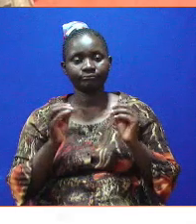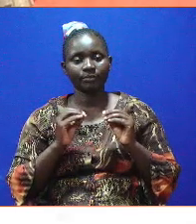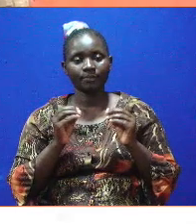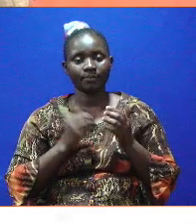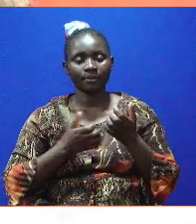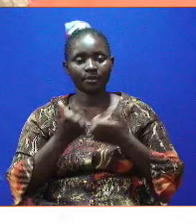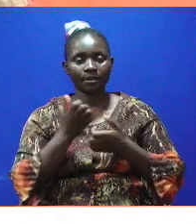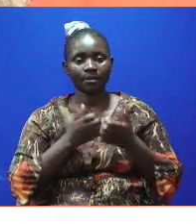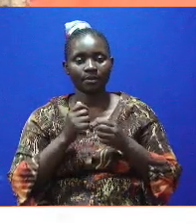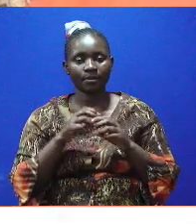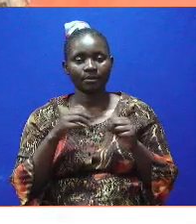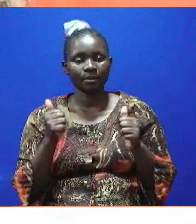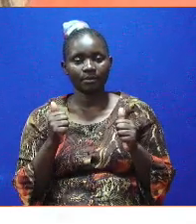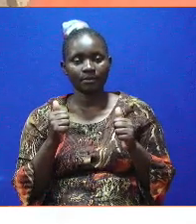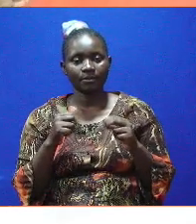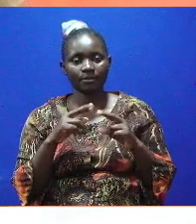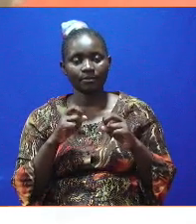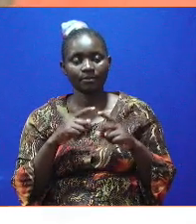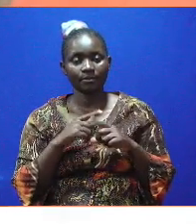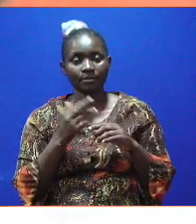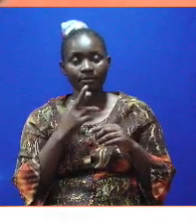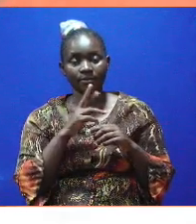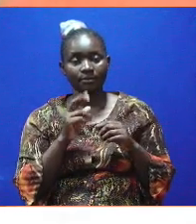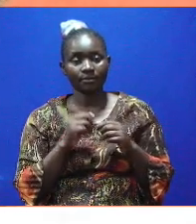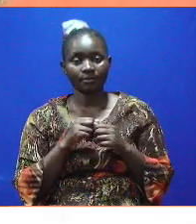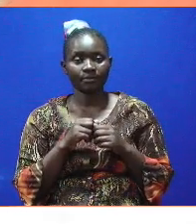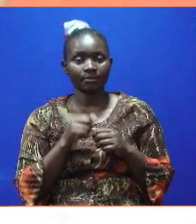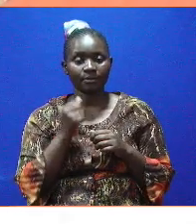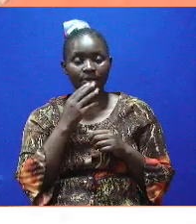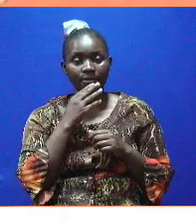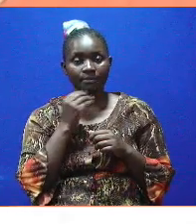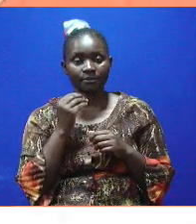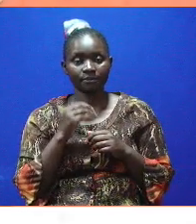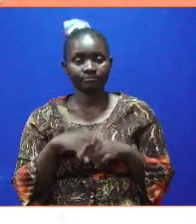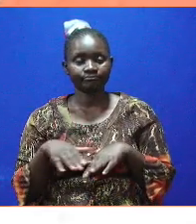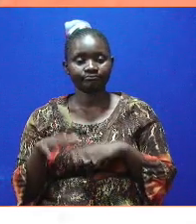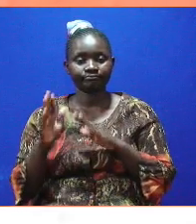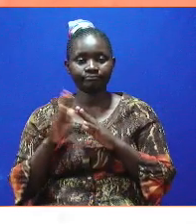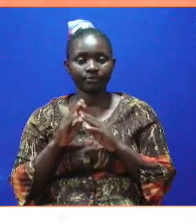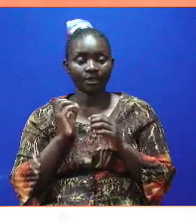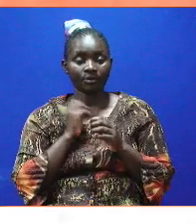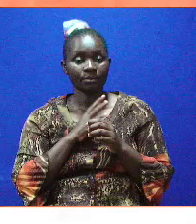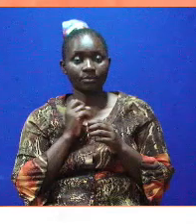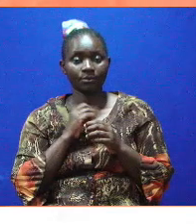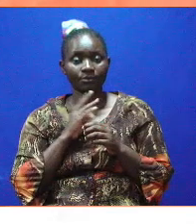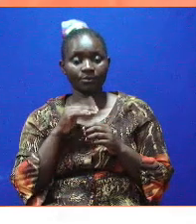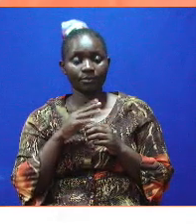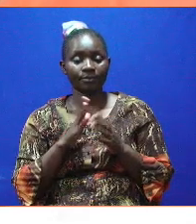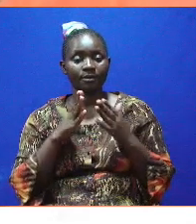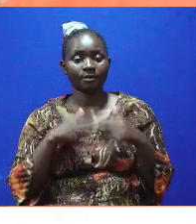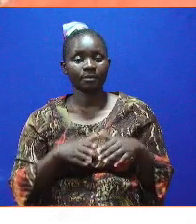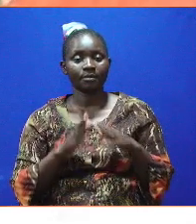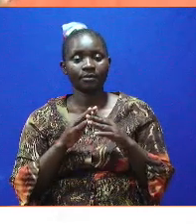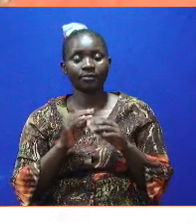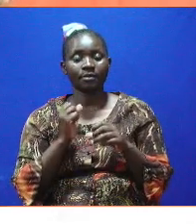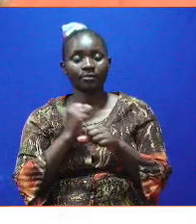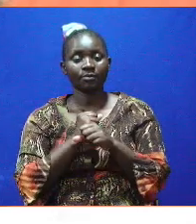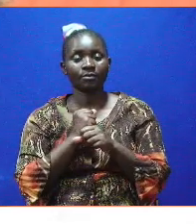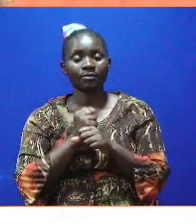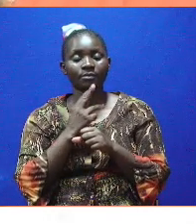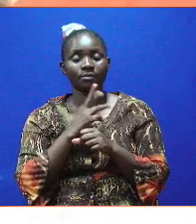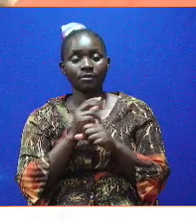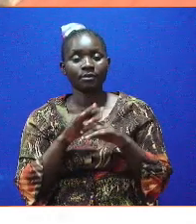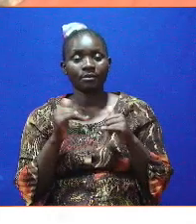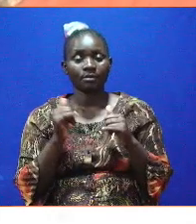Kenya mbiyeri na misa kuligiri bano ege bintu bia chakire kwa babu ya tutike kuna kuralamika toi president ribaga ekore gasi yae na ande